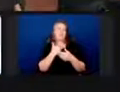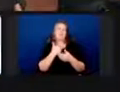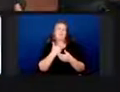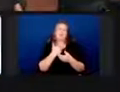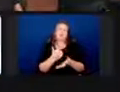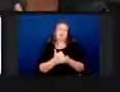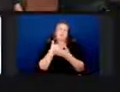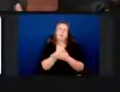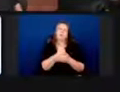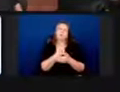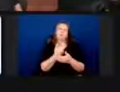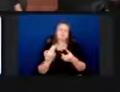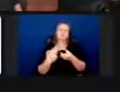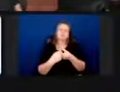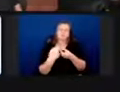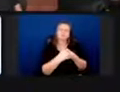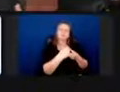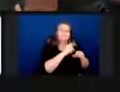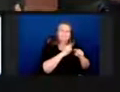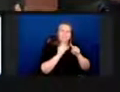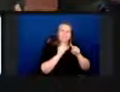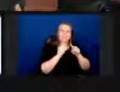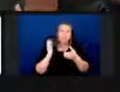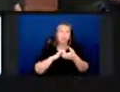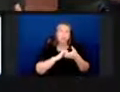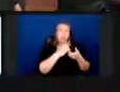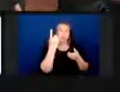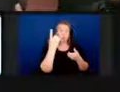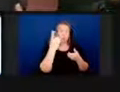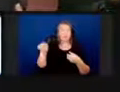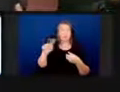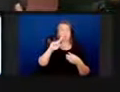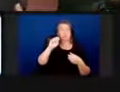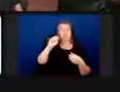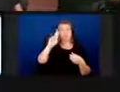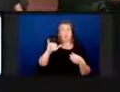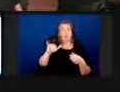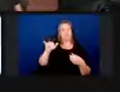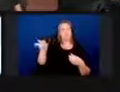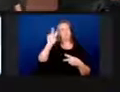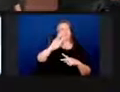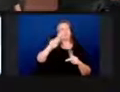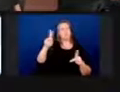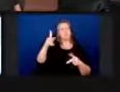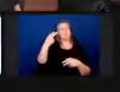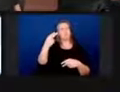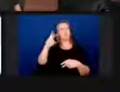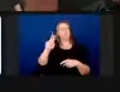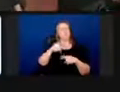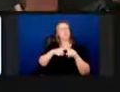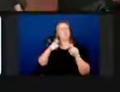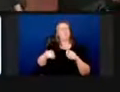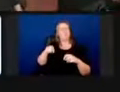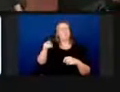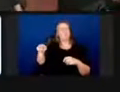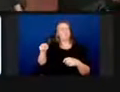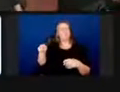الأمور نقوم بها نحن. أيضا لدينا توني جورجس وهو نائب